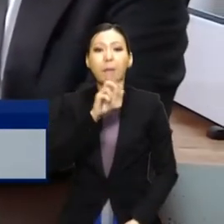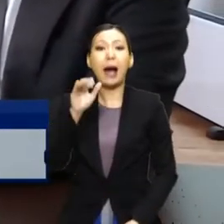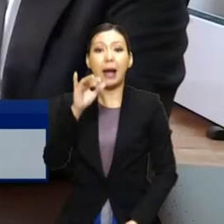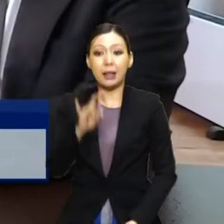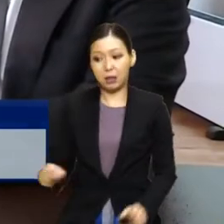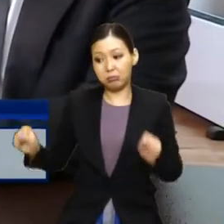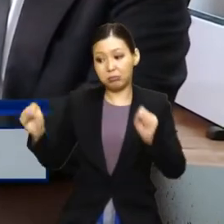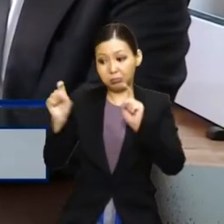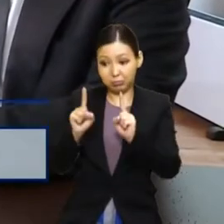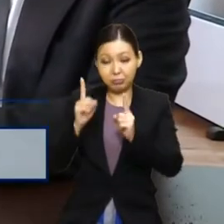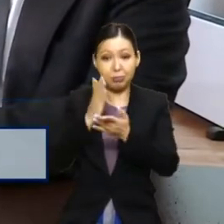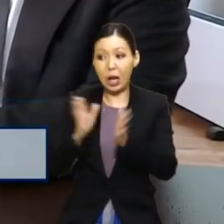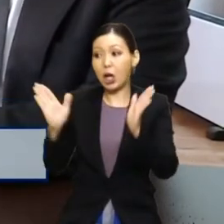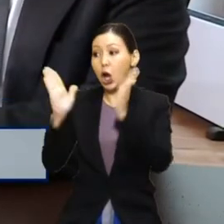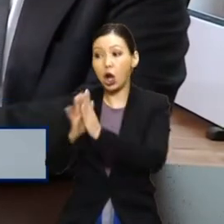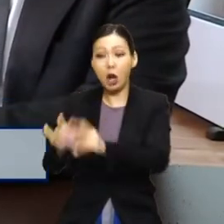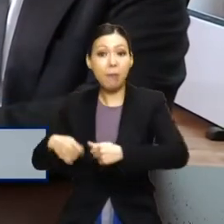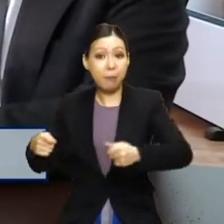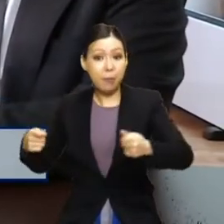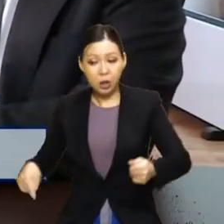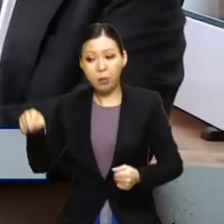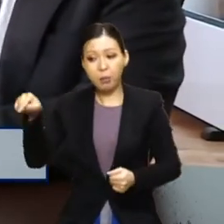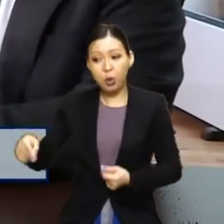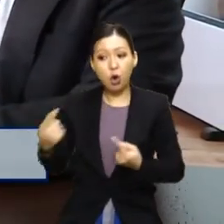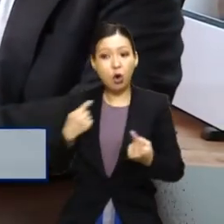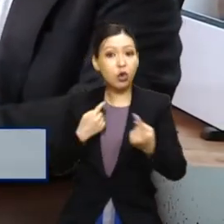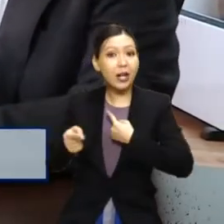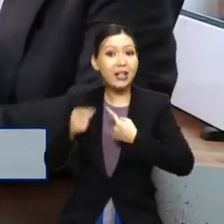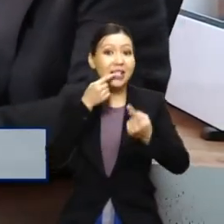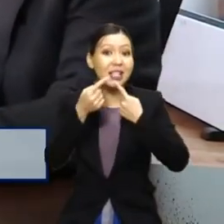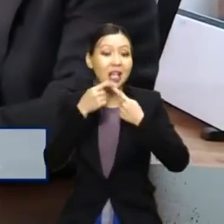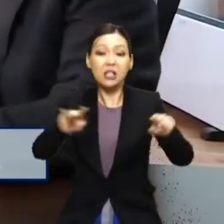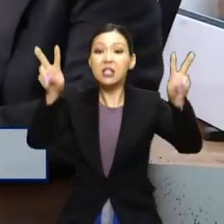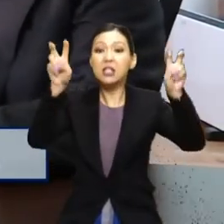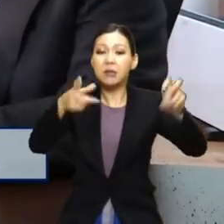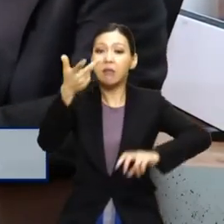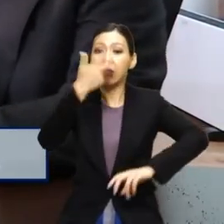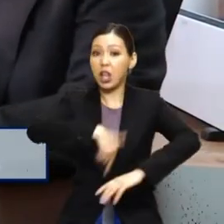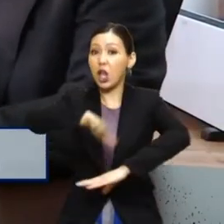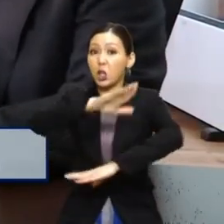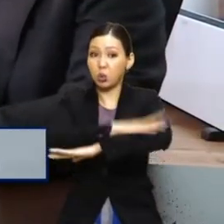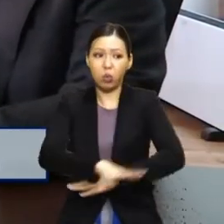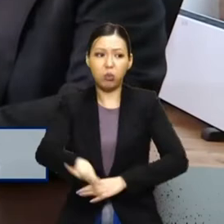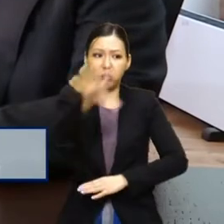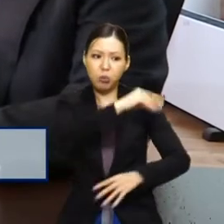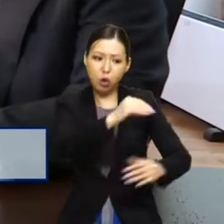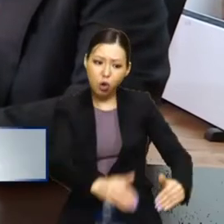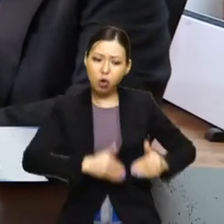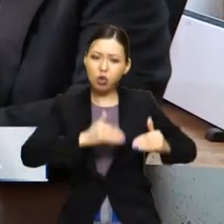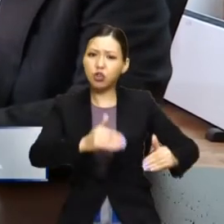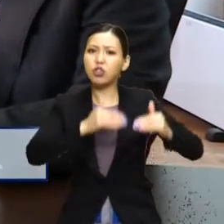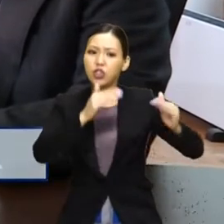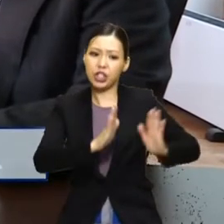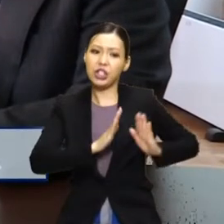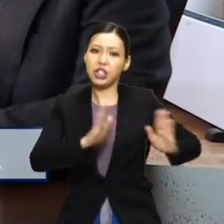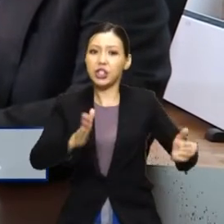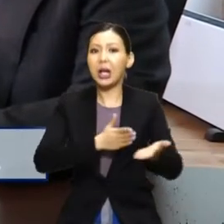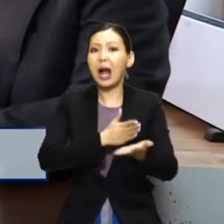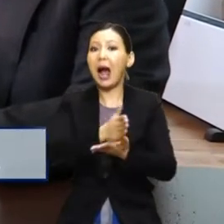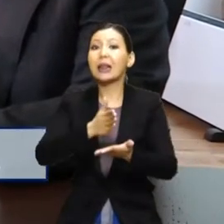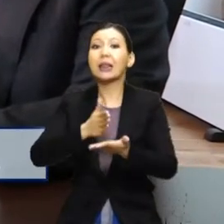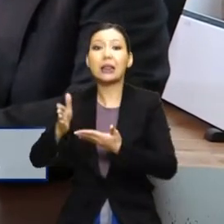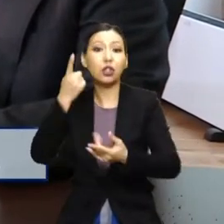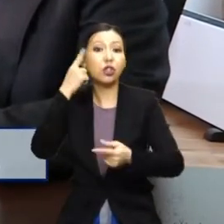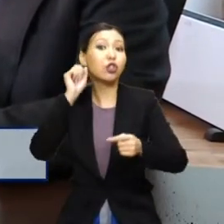төрхий. Тэр бидний өнөөдрийн ярилцах сэдэв бол ихтэй сургуулиудын хөгжлийн чиг хандлага гэх сэдвээр ярилцах